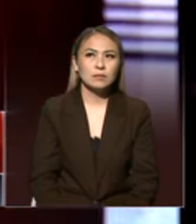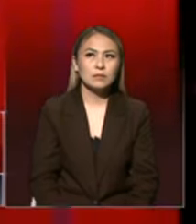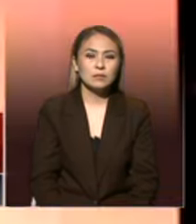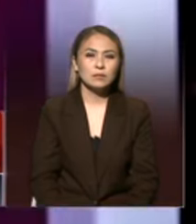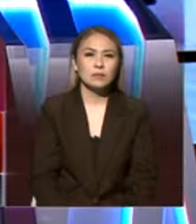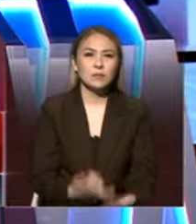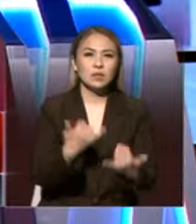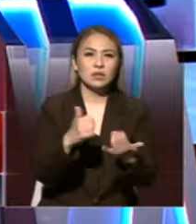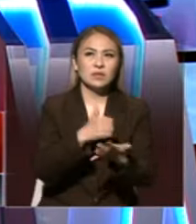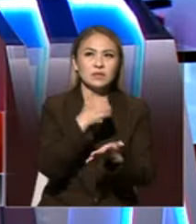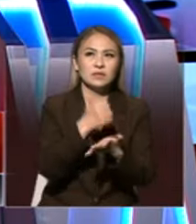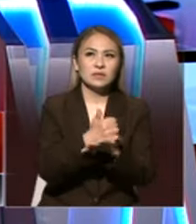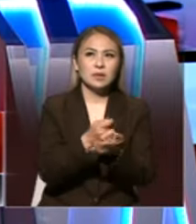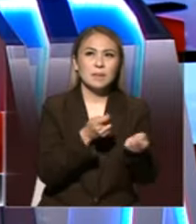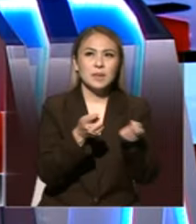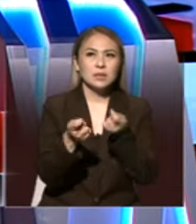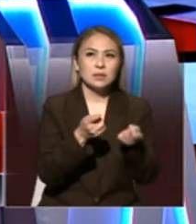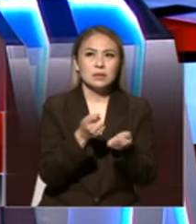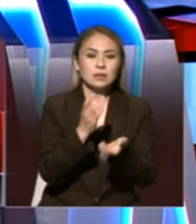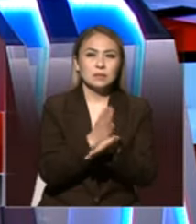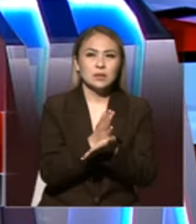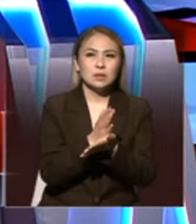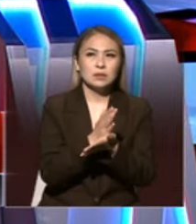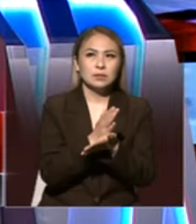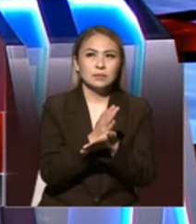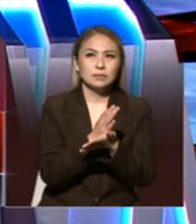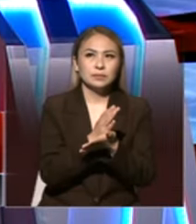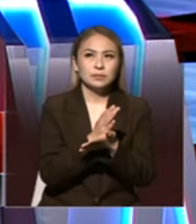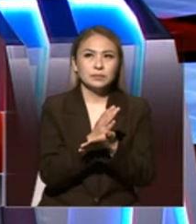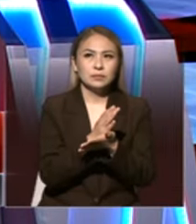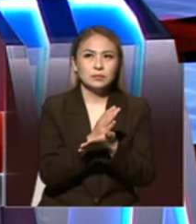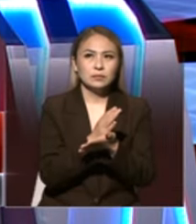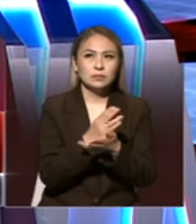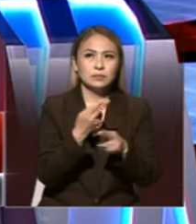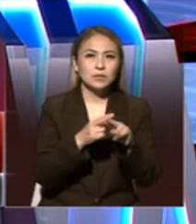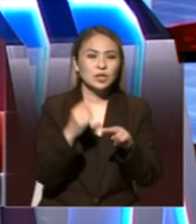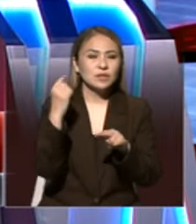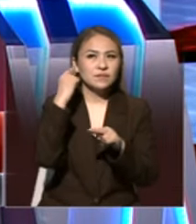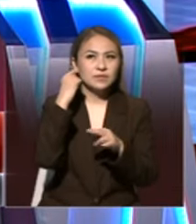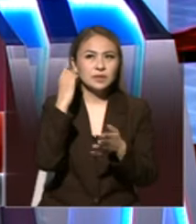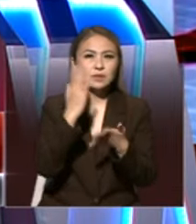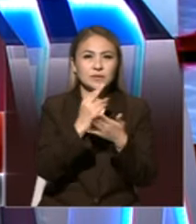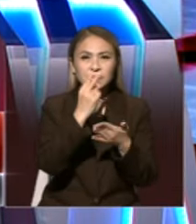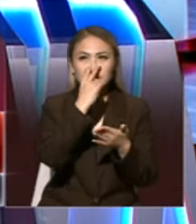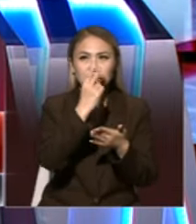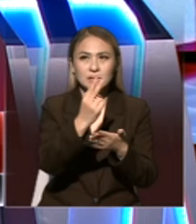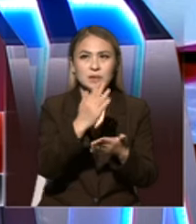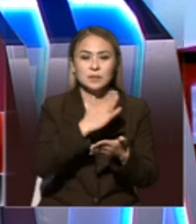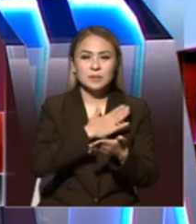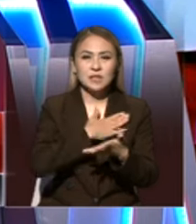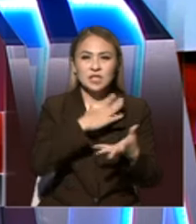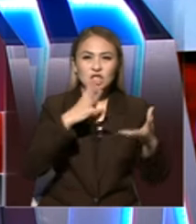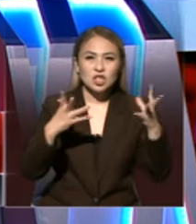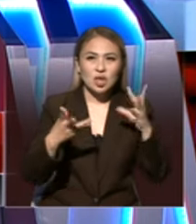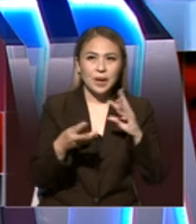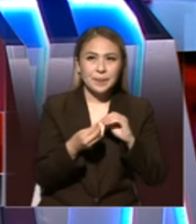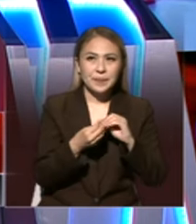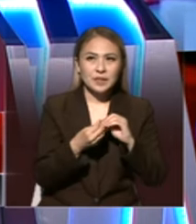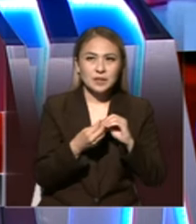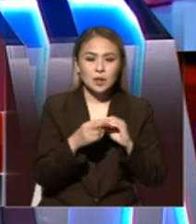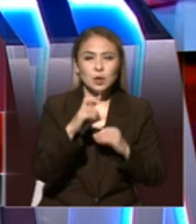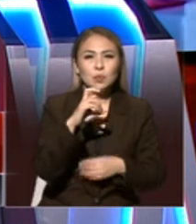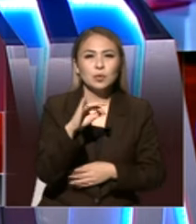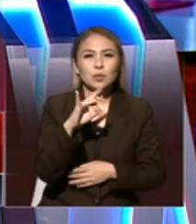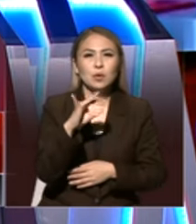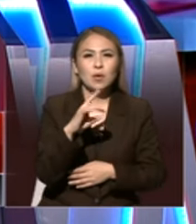Қазагрофинанстың басшысы, басқарма төрағасы бар. Прашов Айдар деген азамат. Сол естіп отқан шығар. Жалпы бізде мына бюрократия дейміз